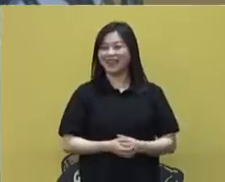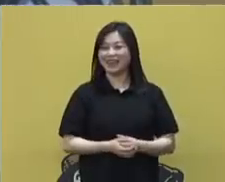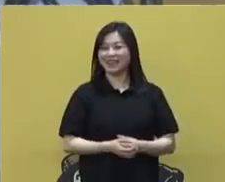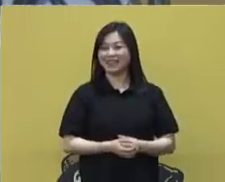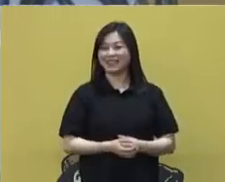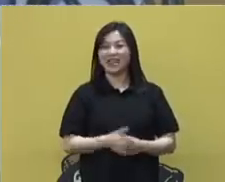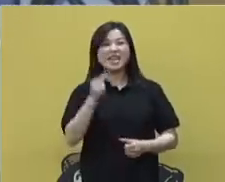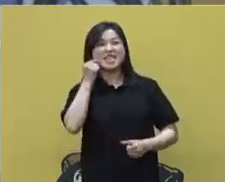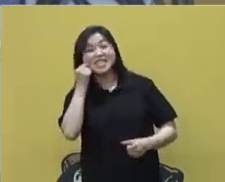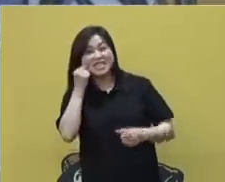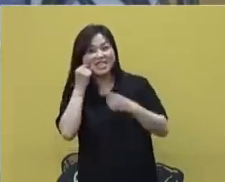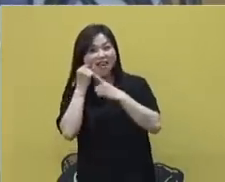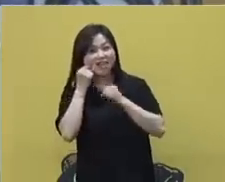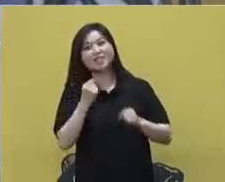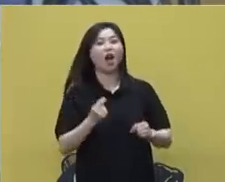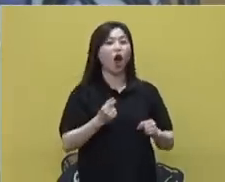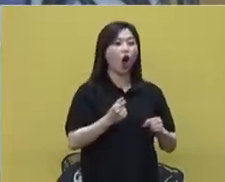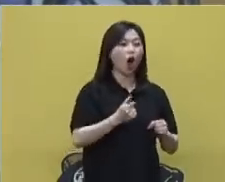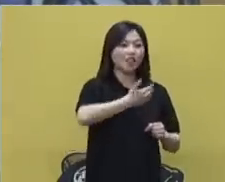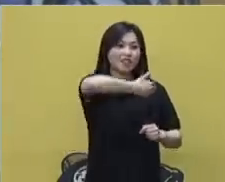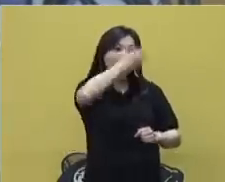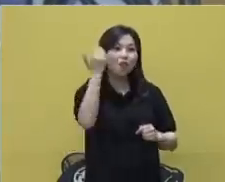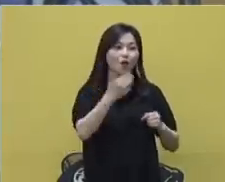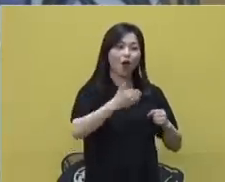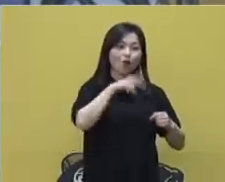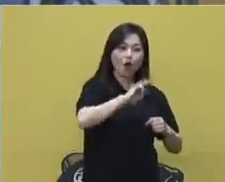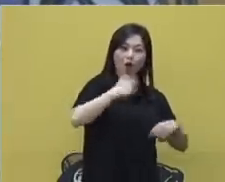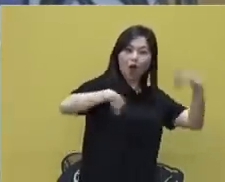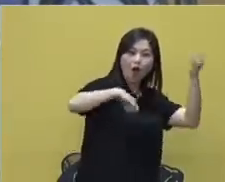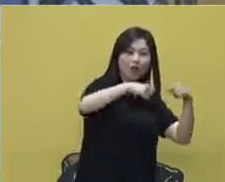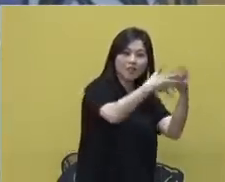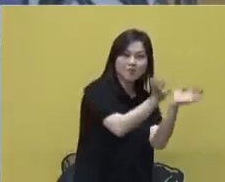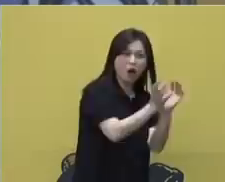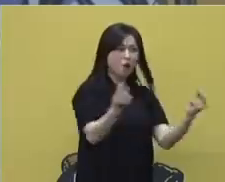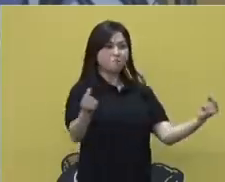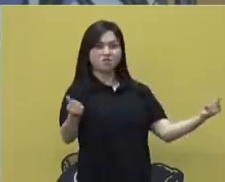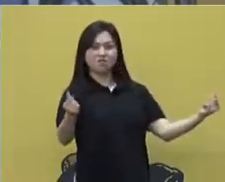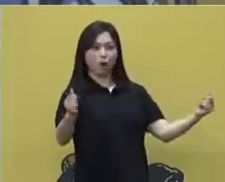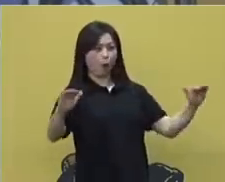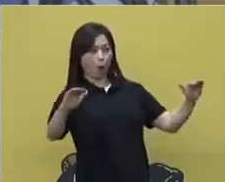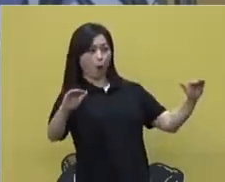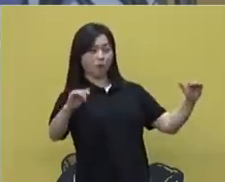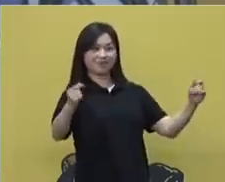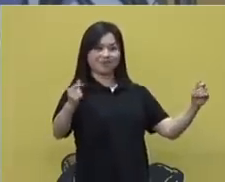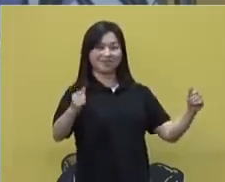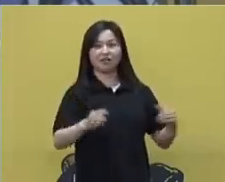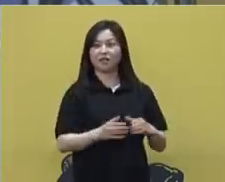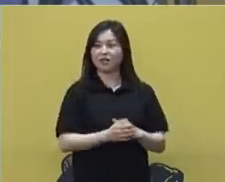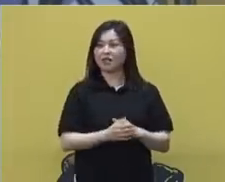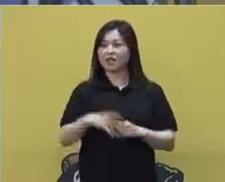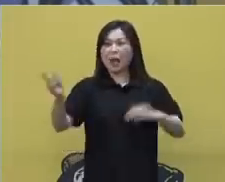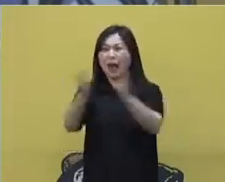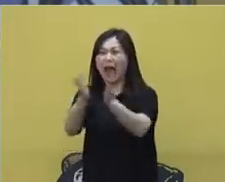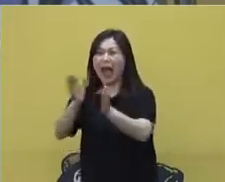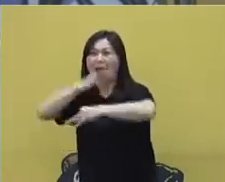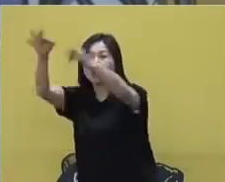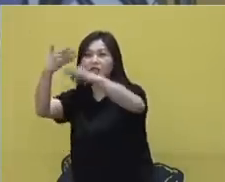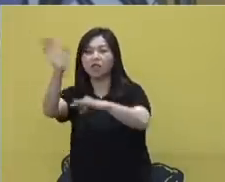인기가 아이돌 그룹 수준입니다. 네. 아, 예. 요분한분더 보시. 요분 근데 이거보다 너무 차이가 나면 삐져요.